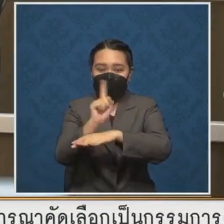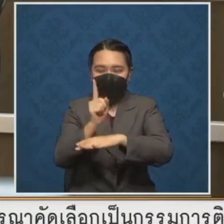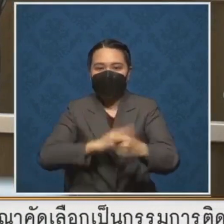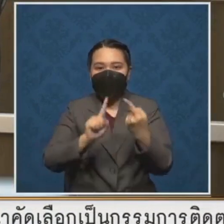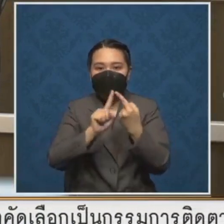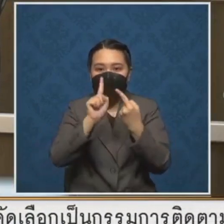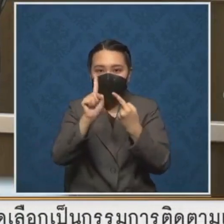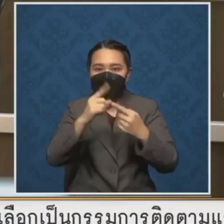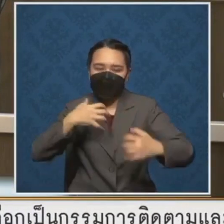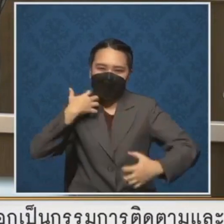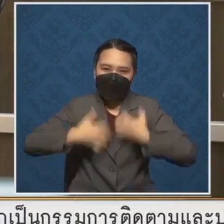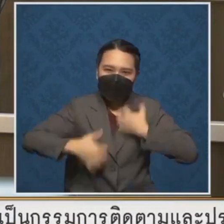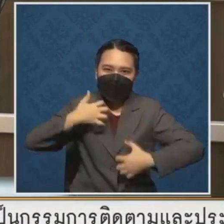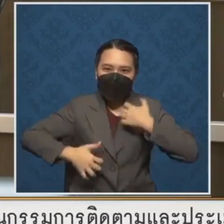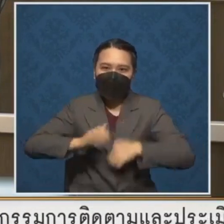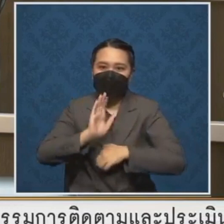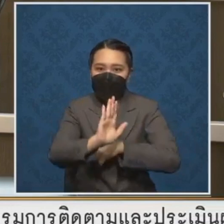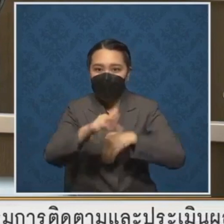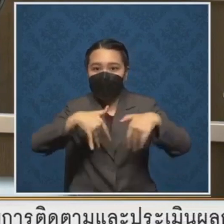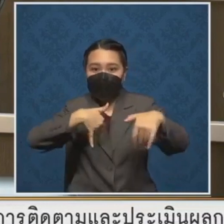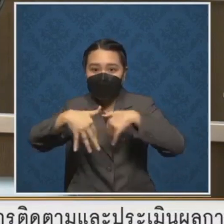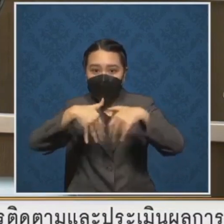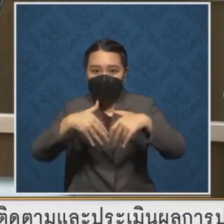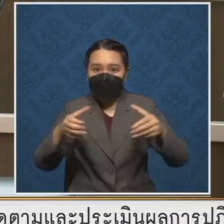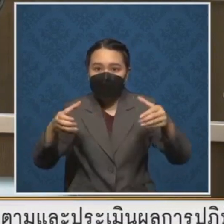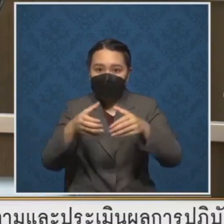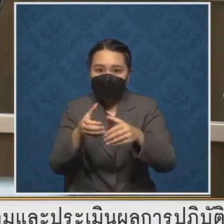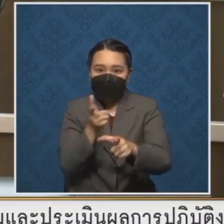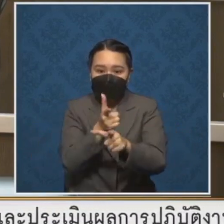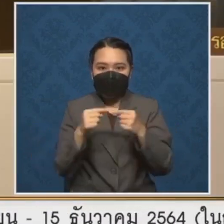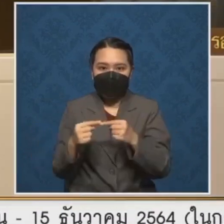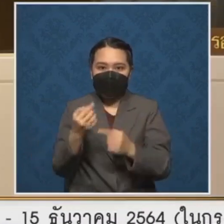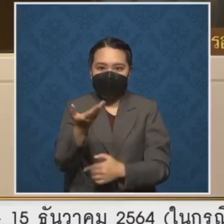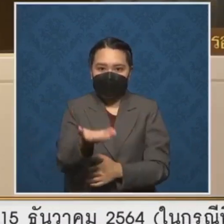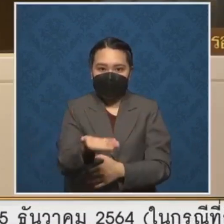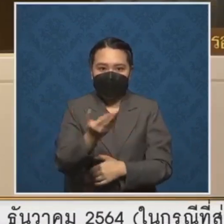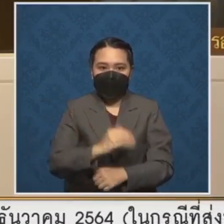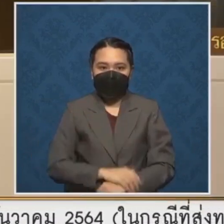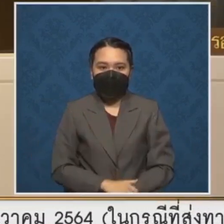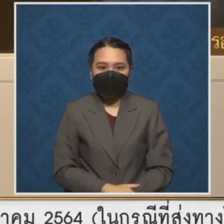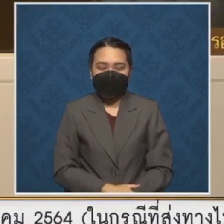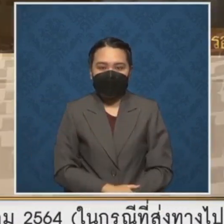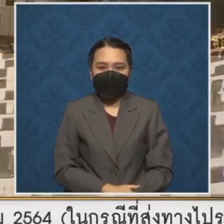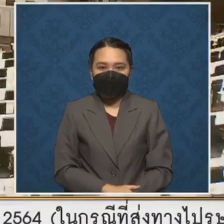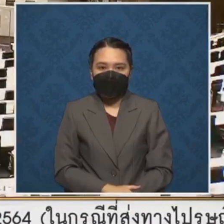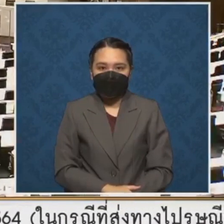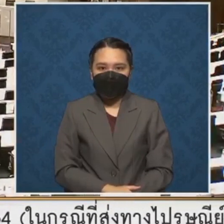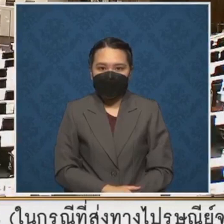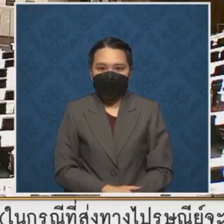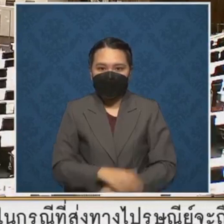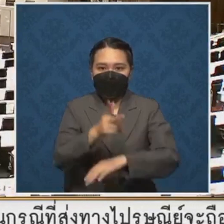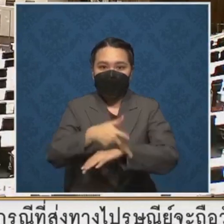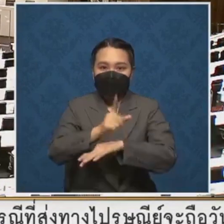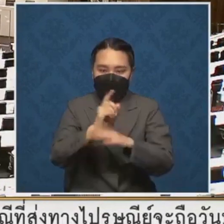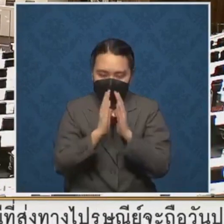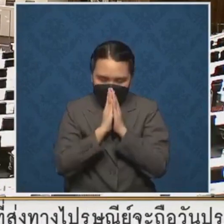ทั้งวิกฤตเศรษฐกิจวิกฤตโควิดและปัญหาทางการเมืองมาพิจารณาซึ่งให้น้ำหนักที่ความเดือดร้อนของประชาชนเป็